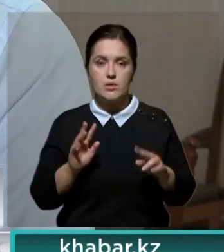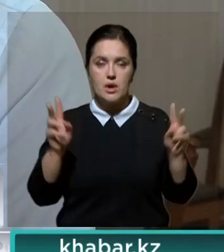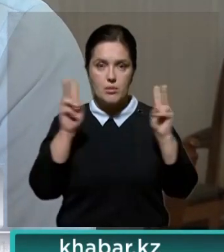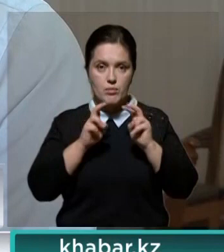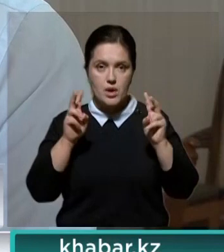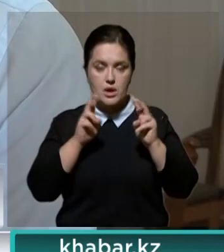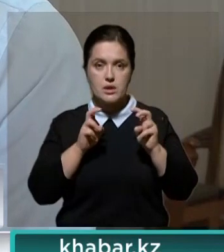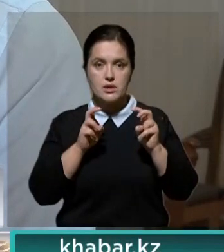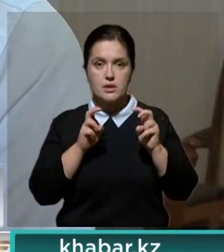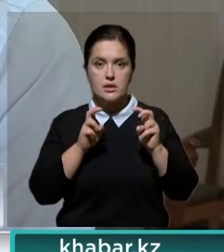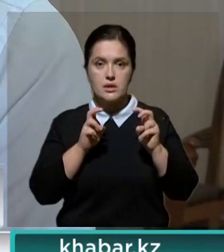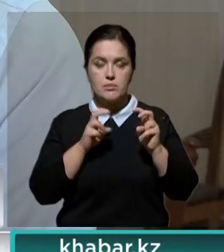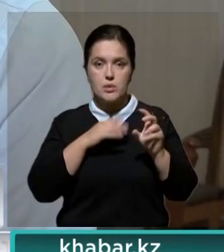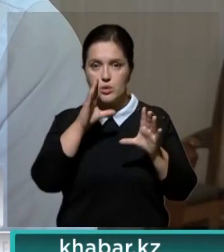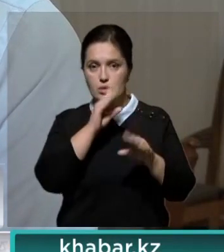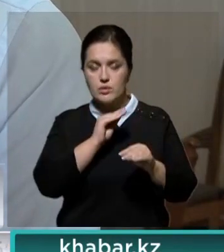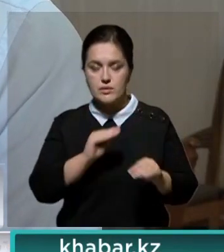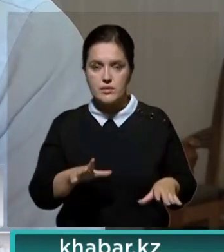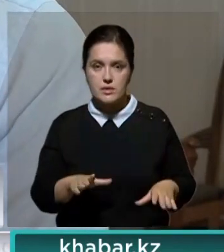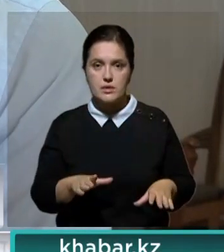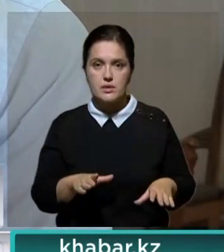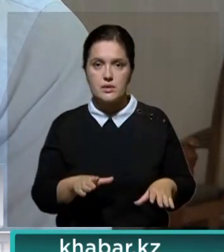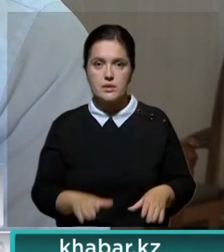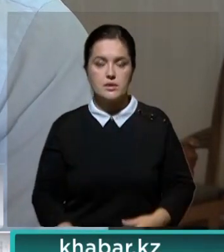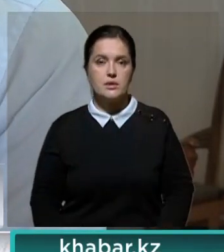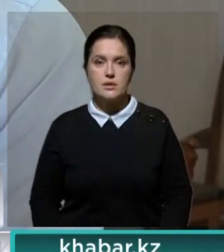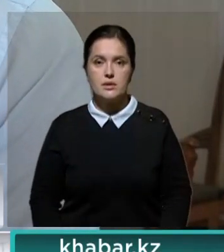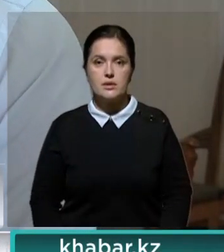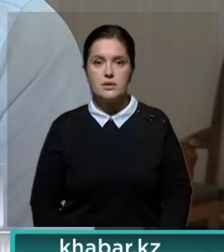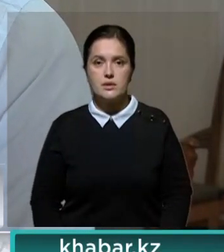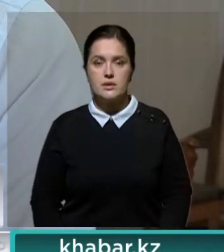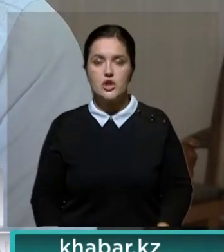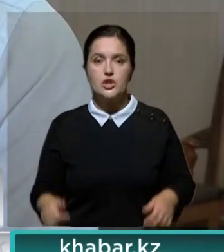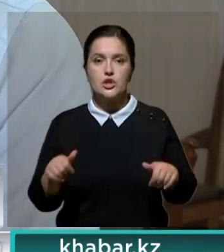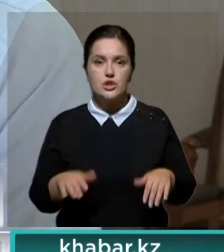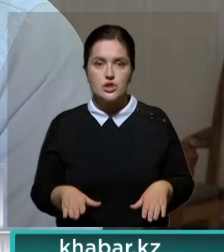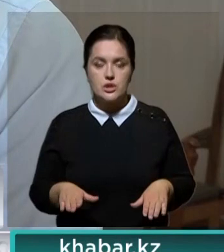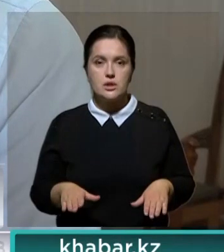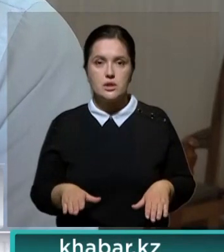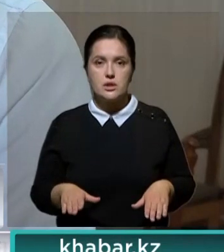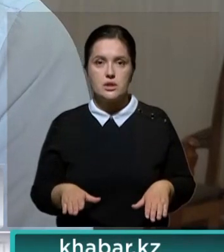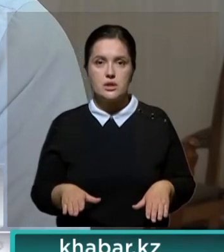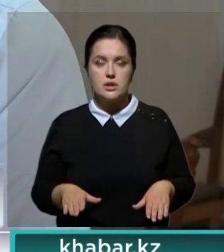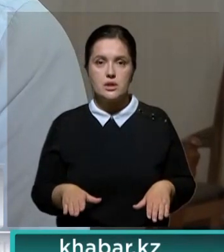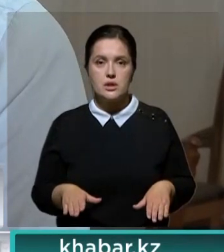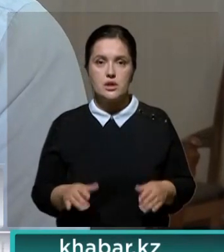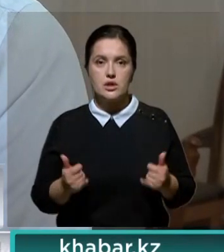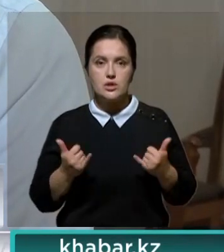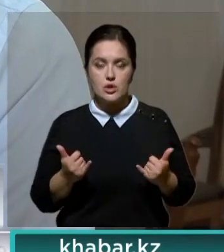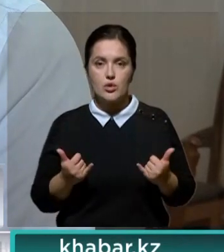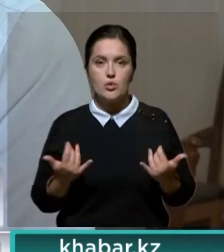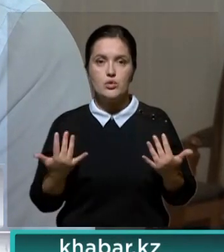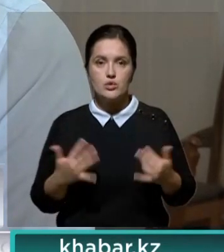мы просто не успеем к отопительным сезонам. Соответственно, приняли такое решение, и сейчас подрядчик уже